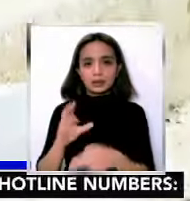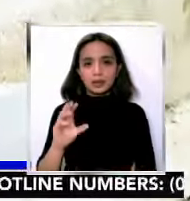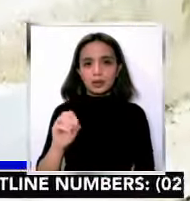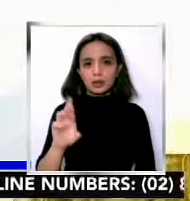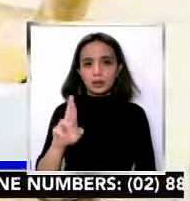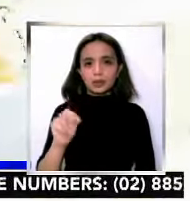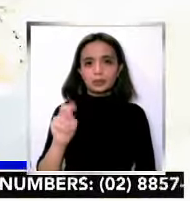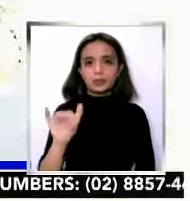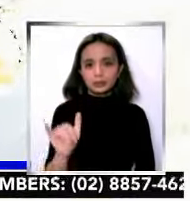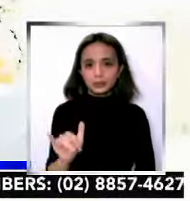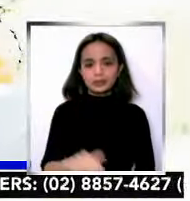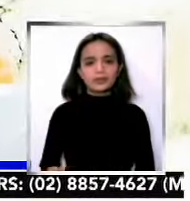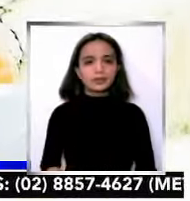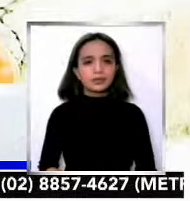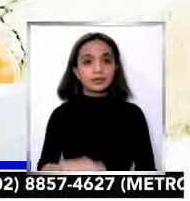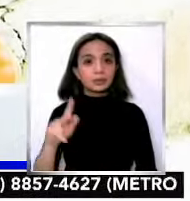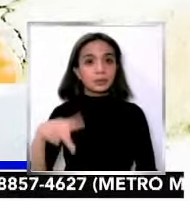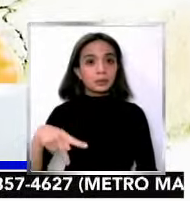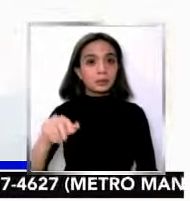Pablo,